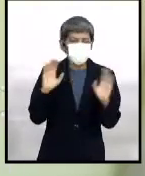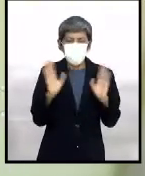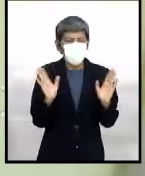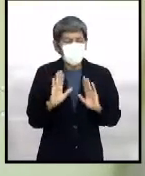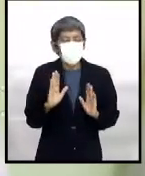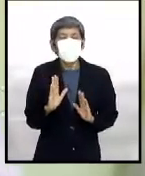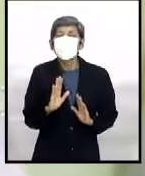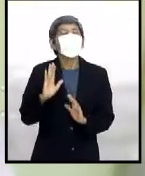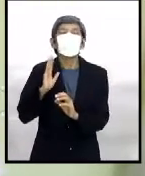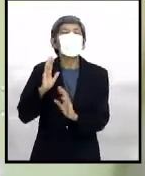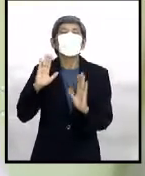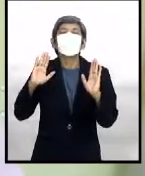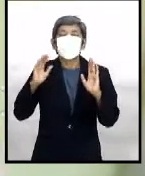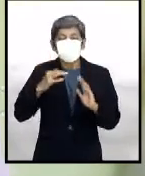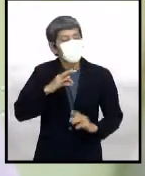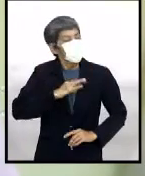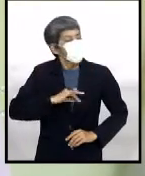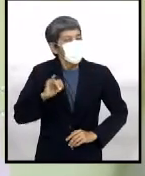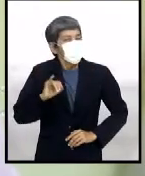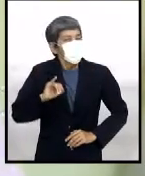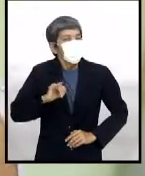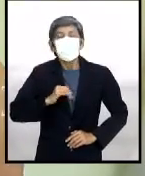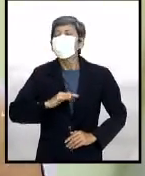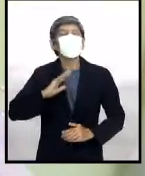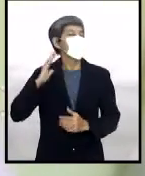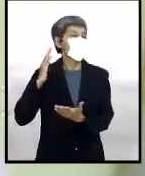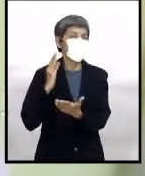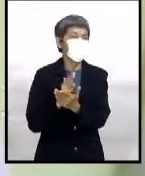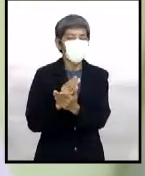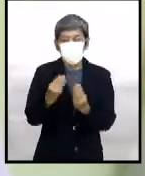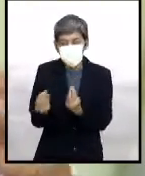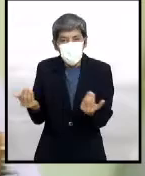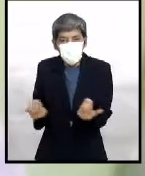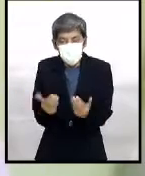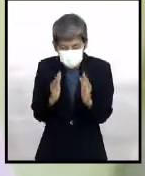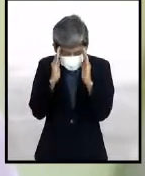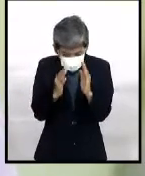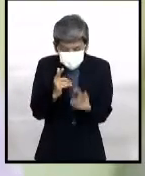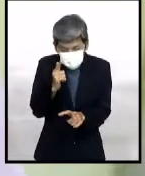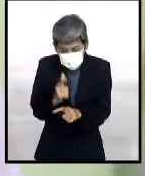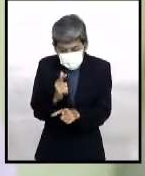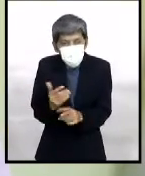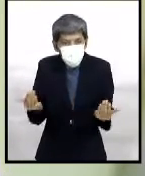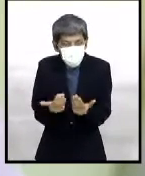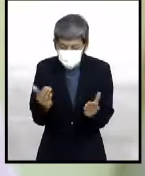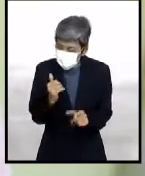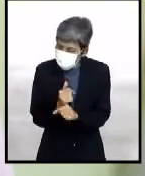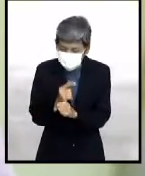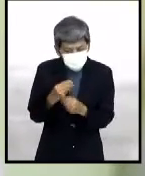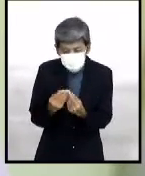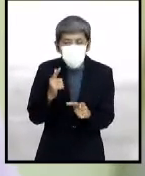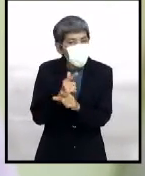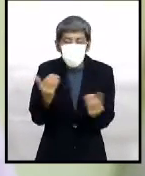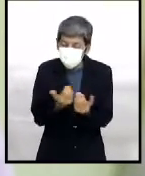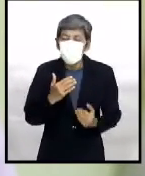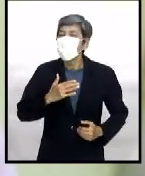พ่อเหรอในคิดอย่างงี้ตลอดหรืออะไรเงี้ยมันไม่คุ้มเลยอะก็แต่ตัดสินใจเลิกหมดเพราะลูกก็ตั้งหน้าตั้งตาเลี้ยงลูกมาอยู่กับลูกเอาเวลาให้ลูกที่สุดอะไร